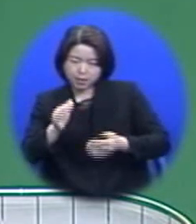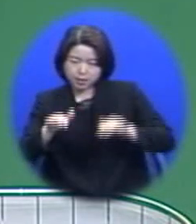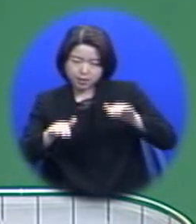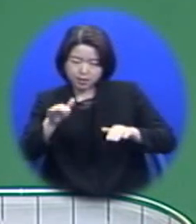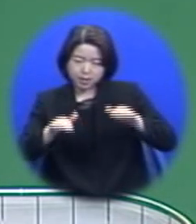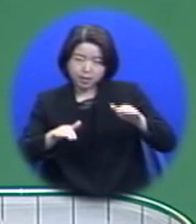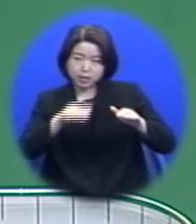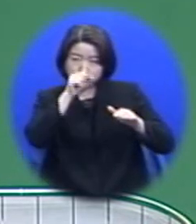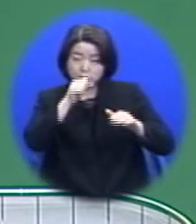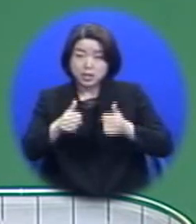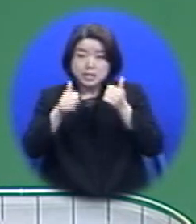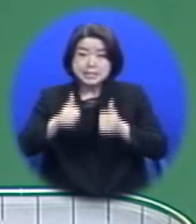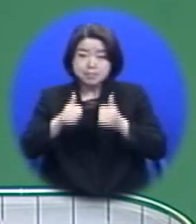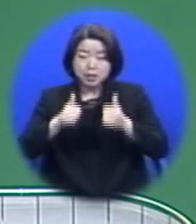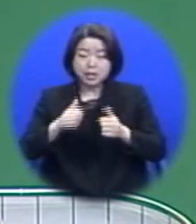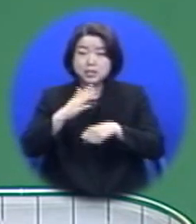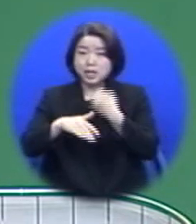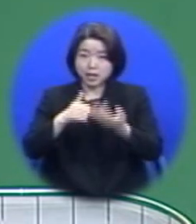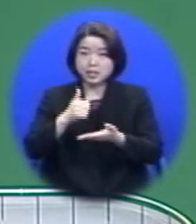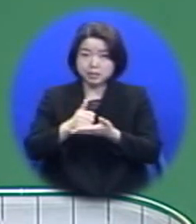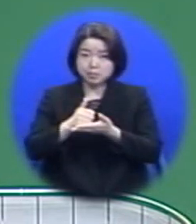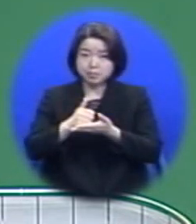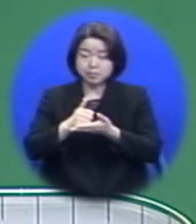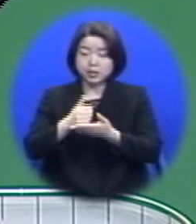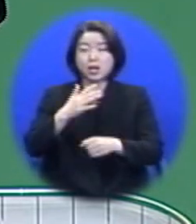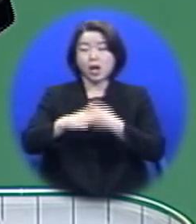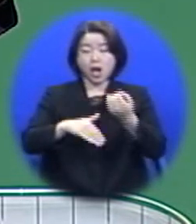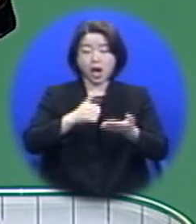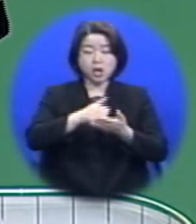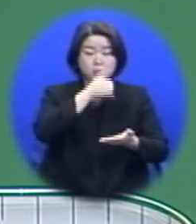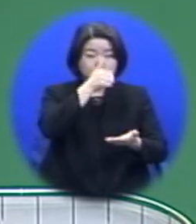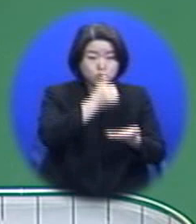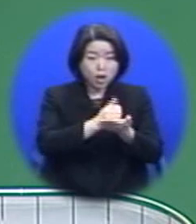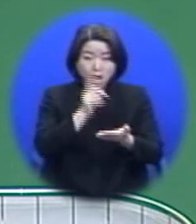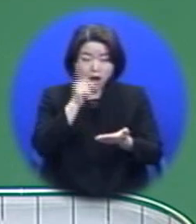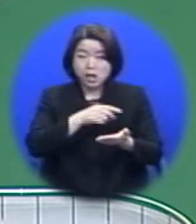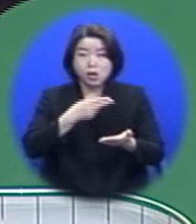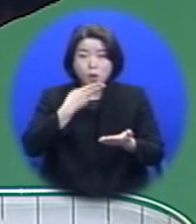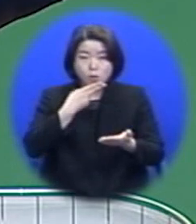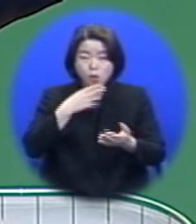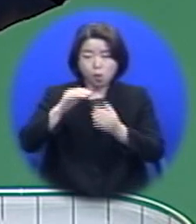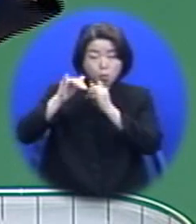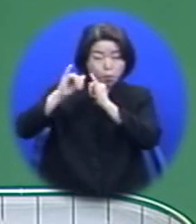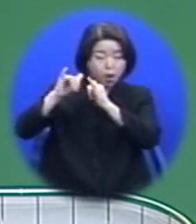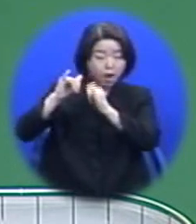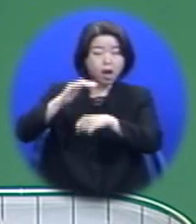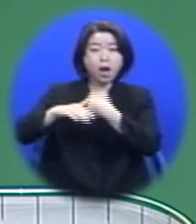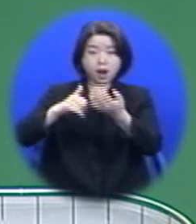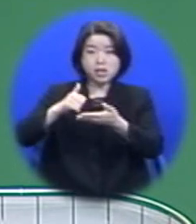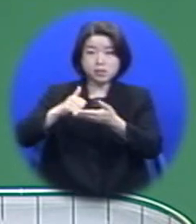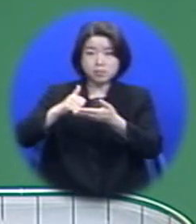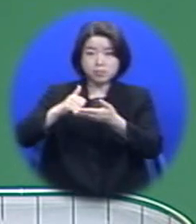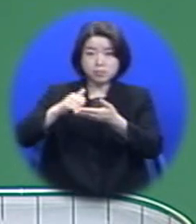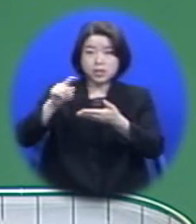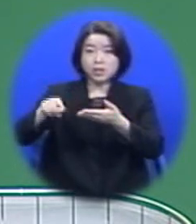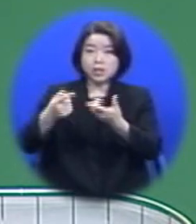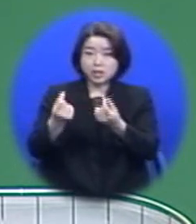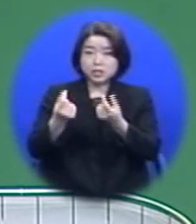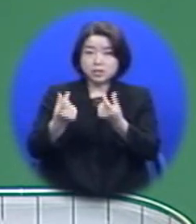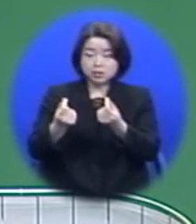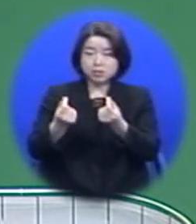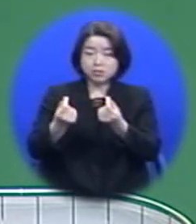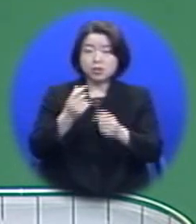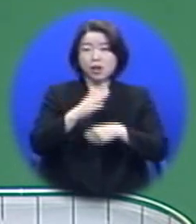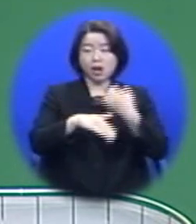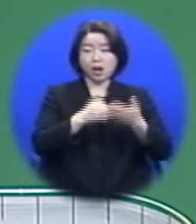심판하시는 하 하나님에게는 죄와 악이 없으시고 위대하신 하나님 뭐 이렇게 하나님의